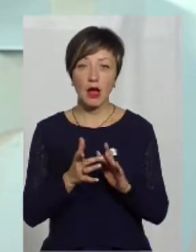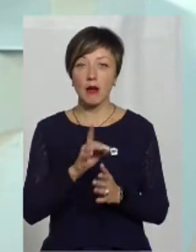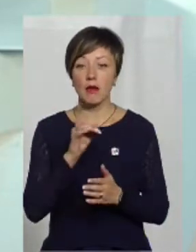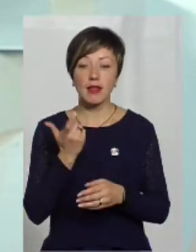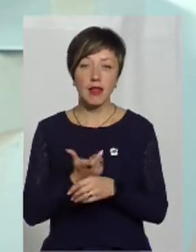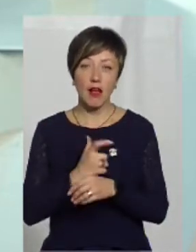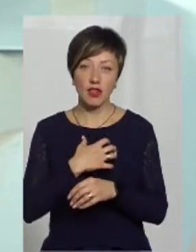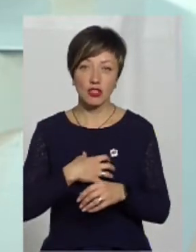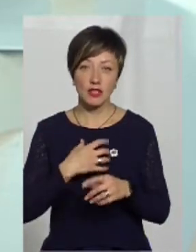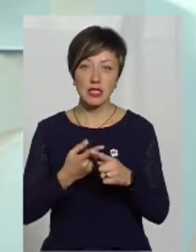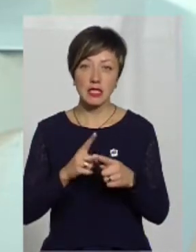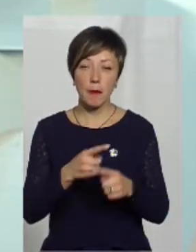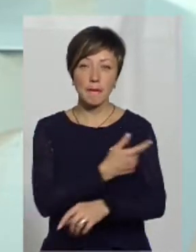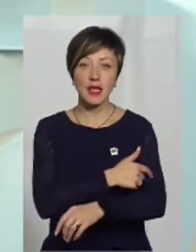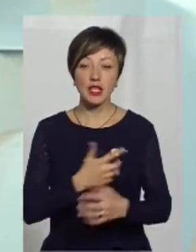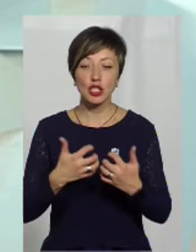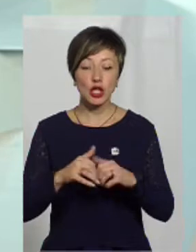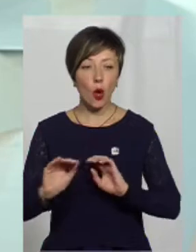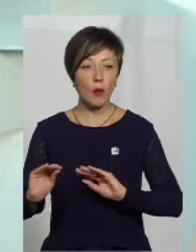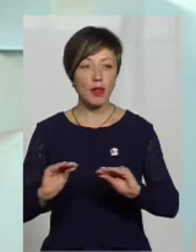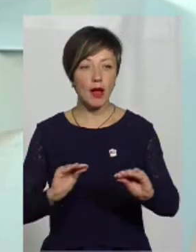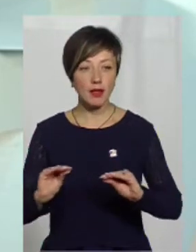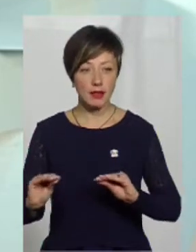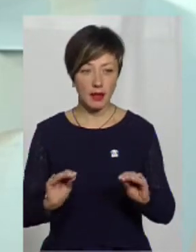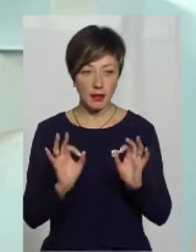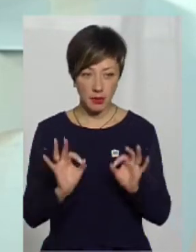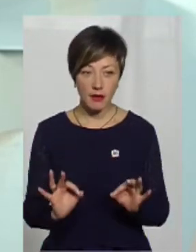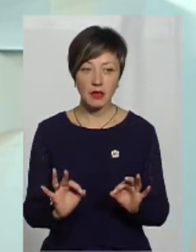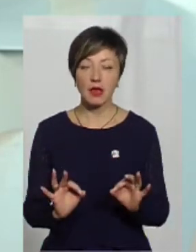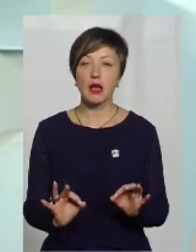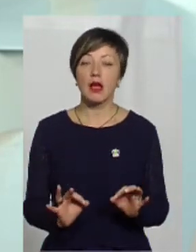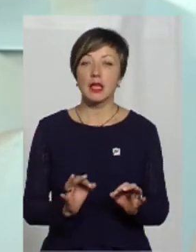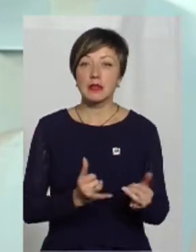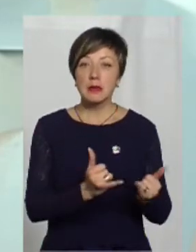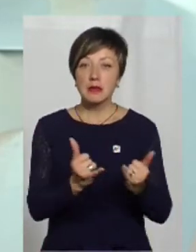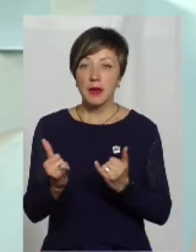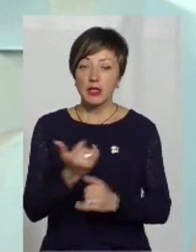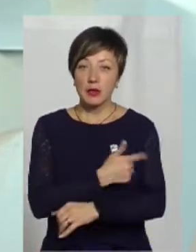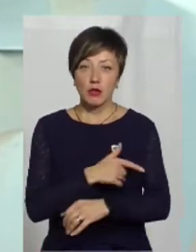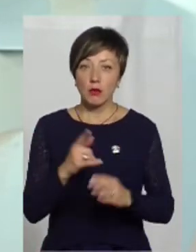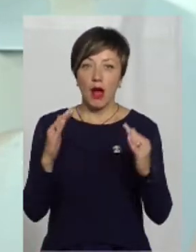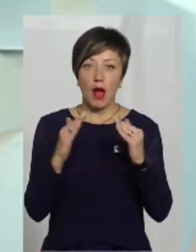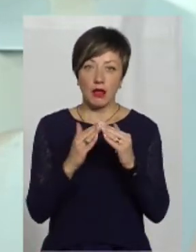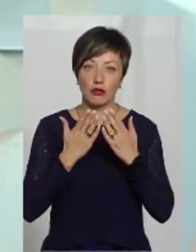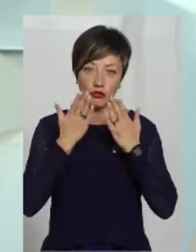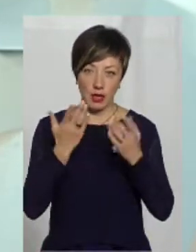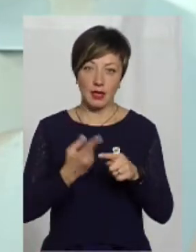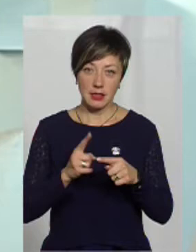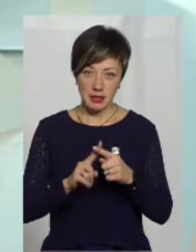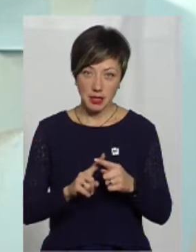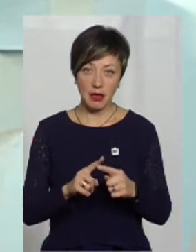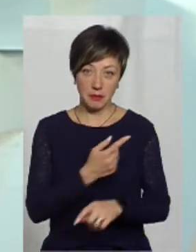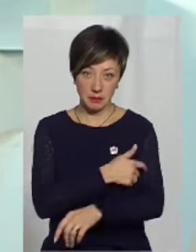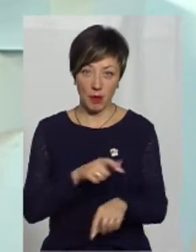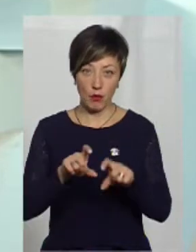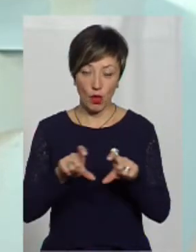мабуть найважливіше – це от медичне обладнання, правда? Медичне забезпечення, що це не хата-читальна, а це все-таки